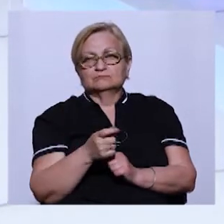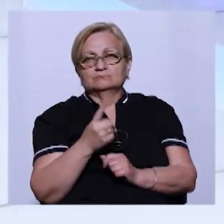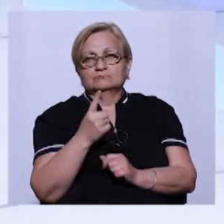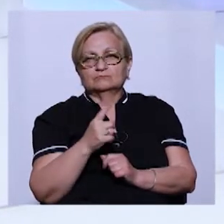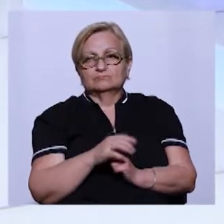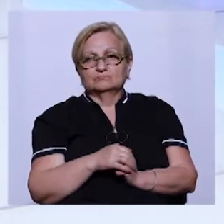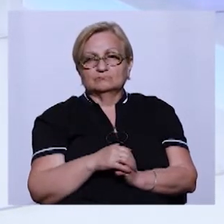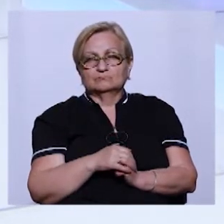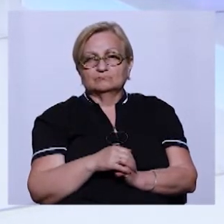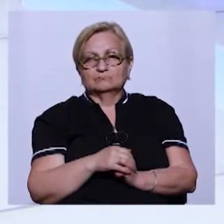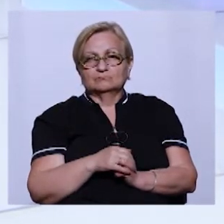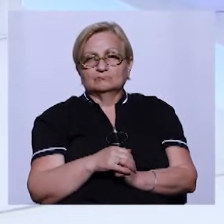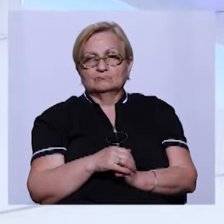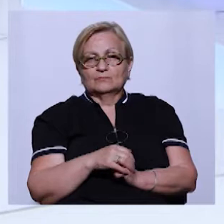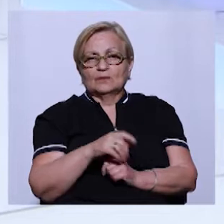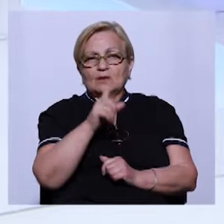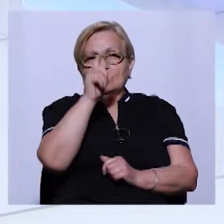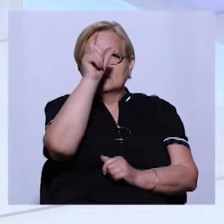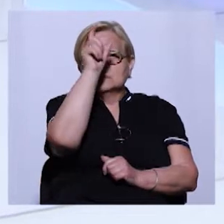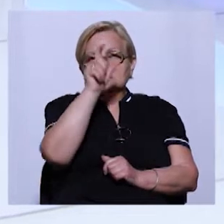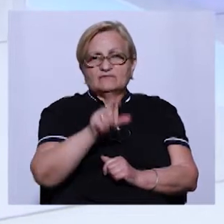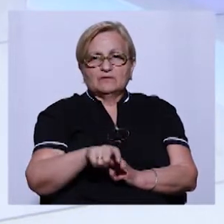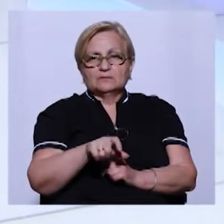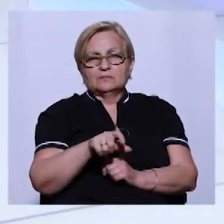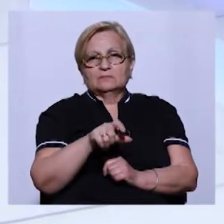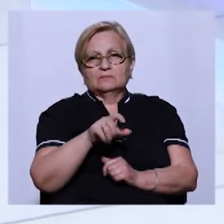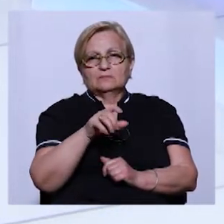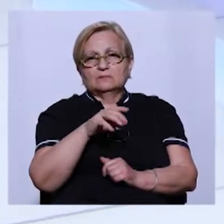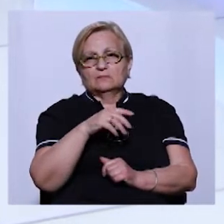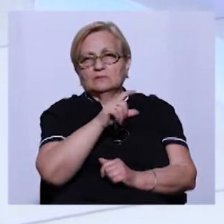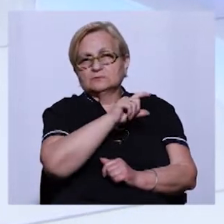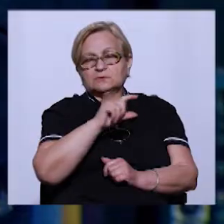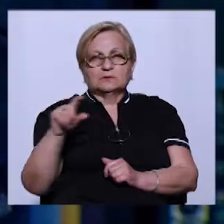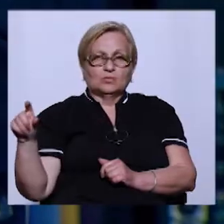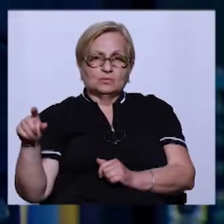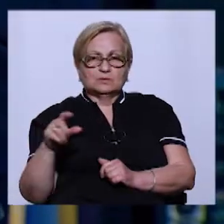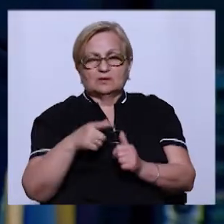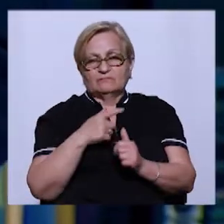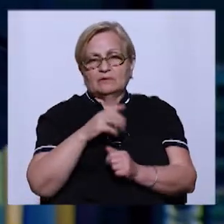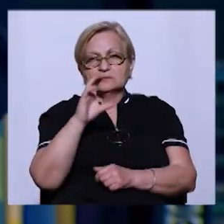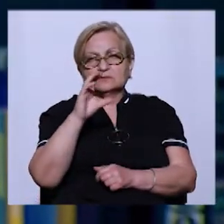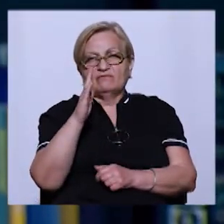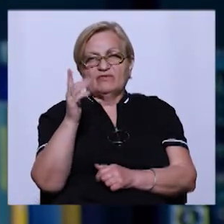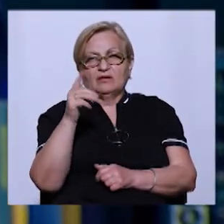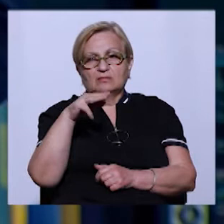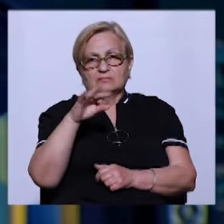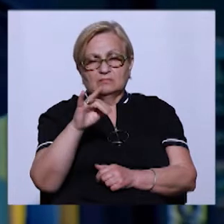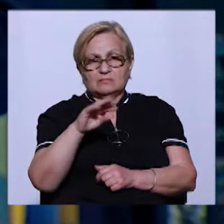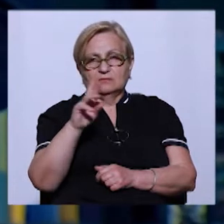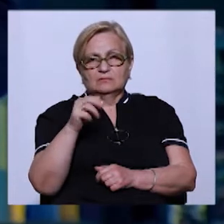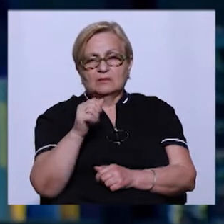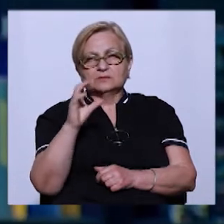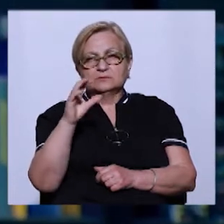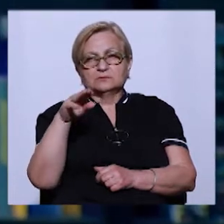დახასიათებ ერთი ასეთი მათემატიკური სვეტი და სტრიქონი. აი ეს არის სტრიქონი. აი აქ რაც წერი ერთმანეთის გვერდი